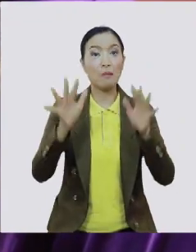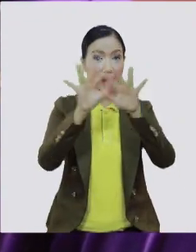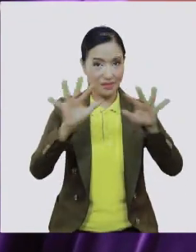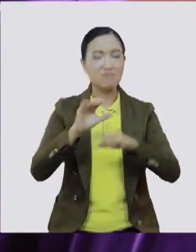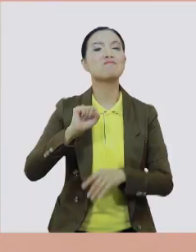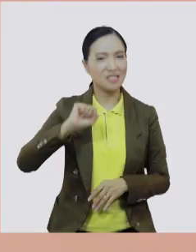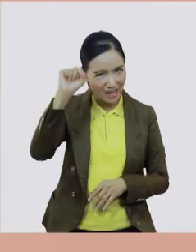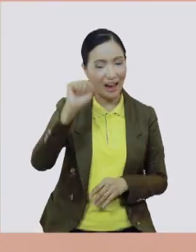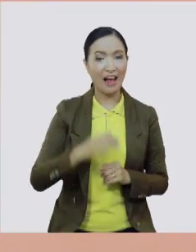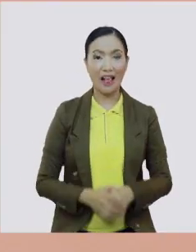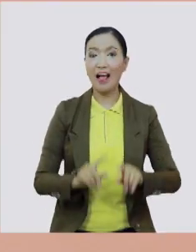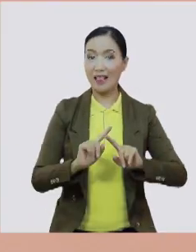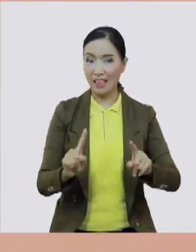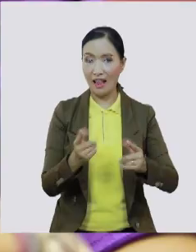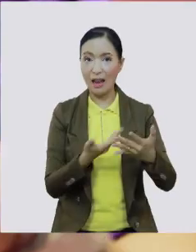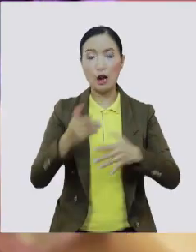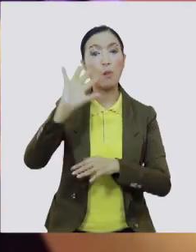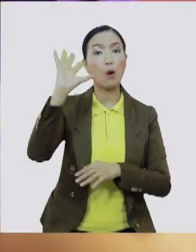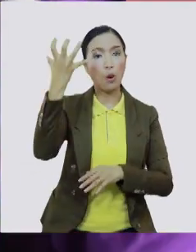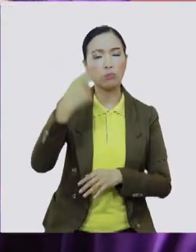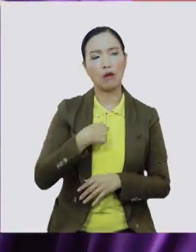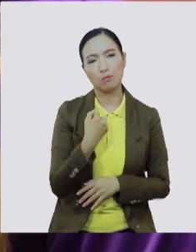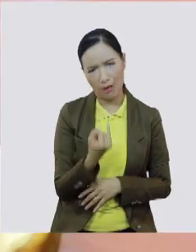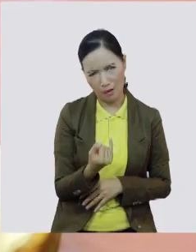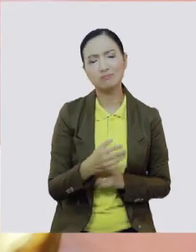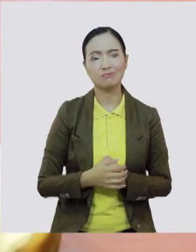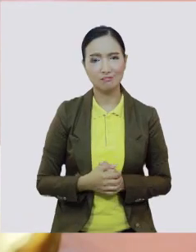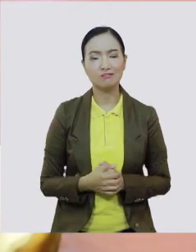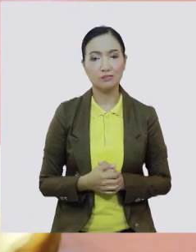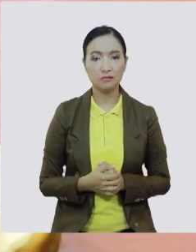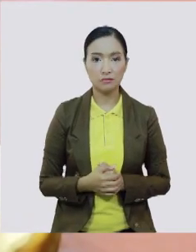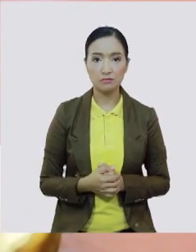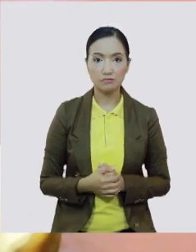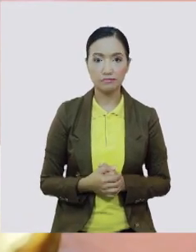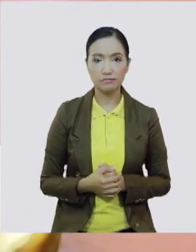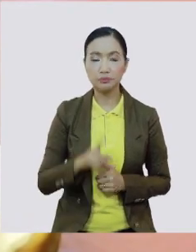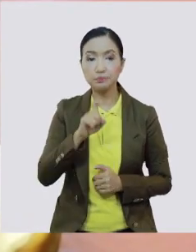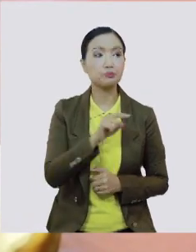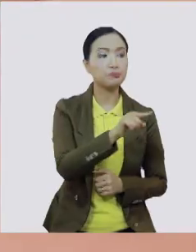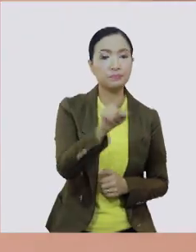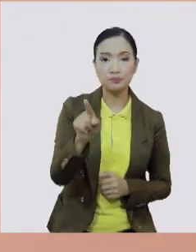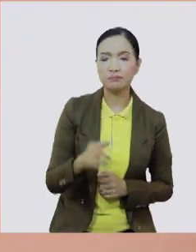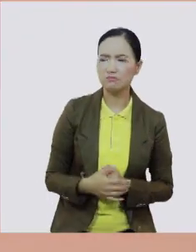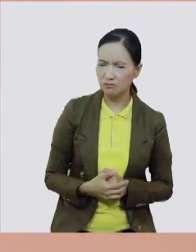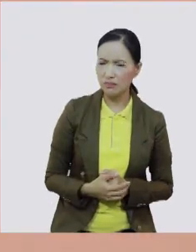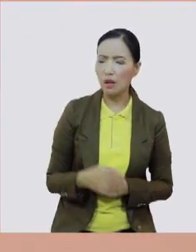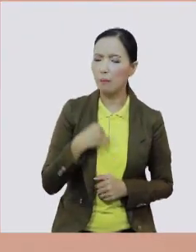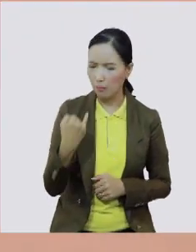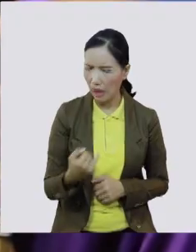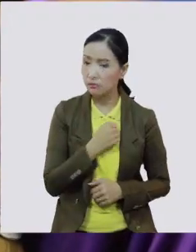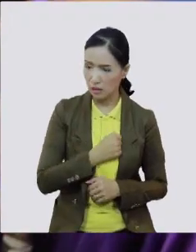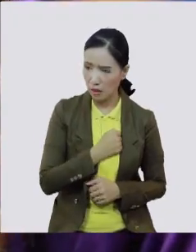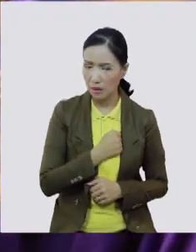คะชนะค่ะแต่ถ้าถามว่าในระดับโลกถือว่าเรายังแพ้อยู่ แล้วนี่ถามแบบแทนชาวบ้านถามทุกคนเลยแล้วแพ้แล้วเสียใจไหมอ่